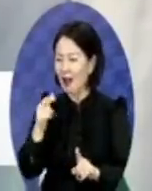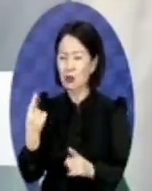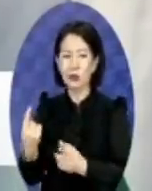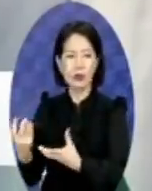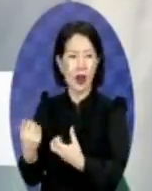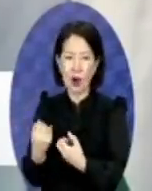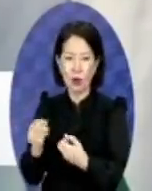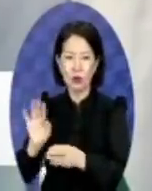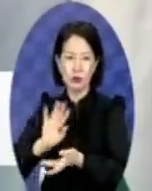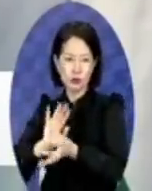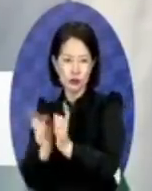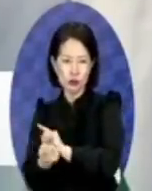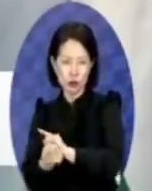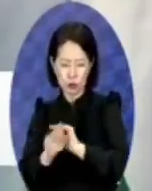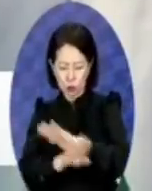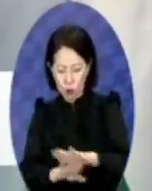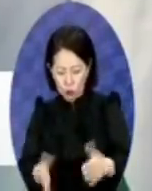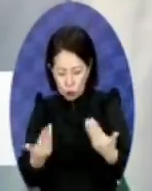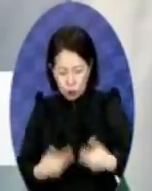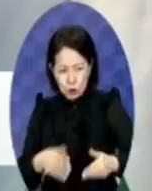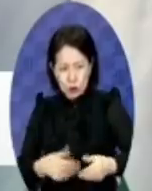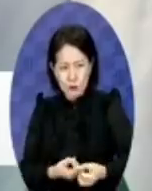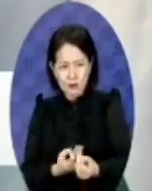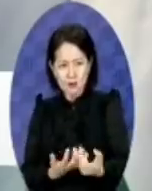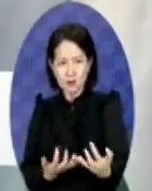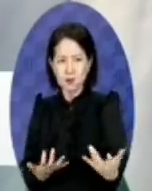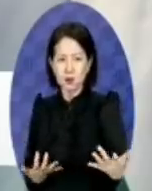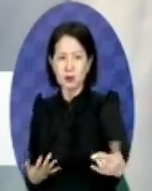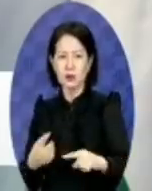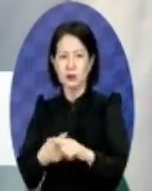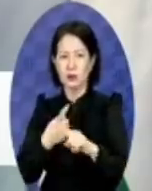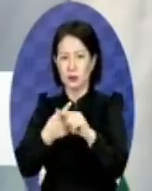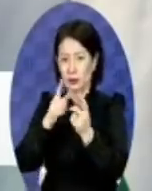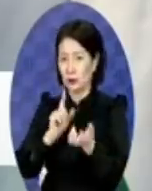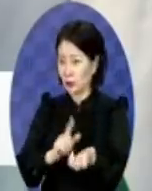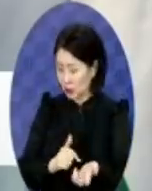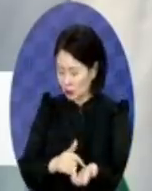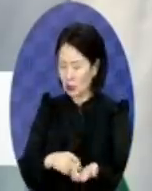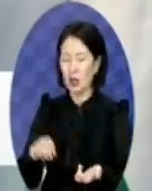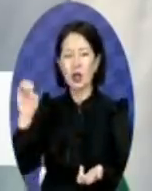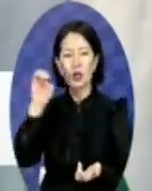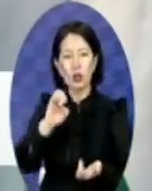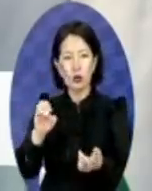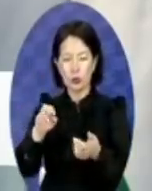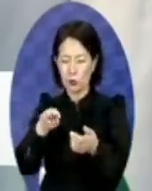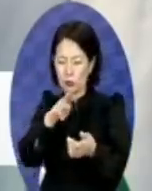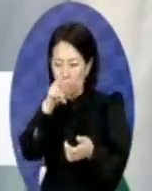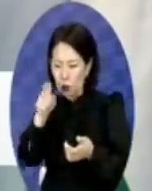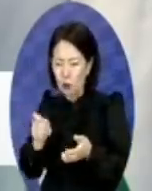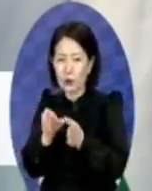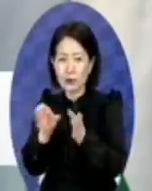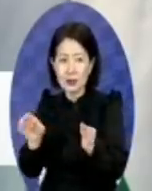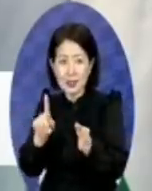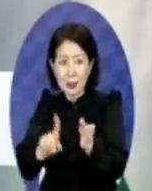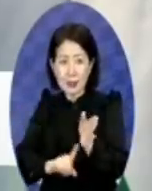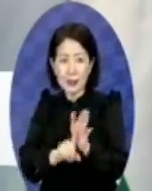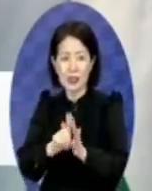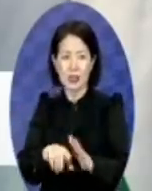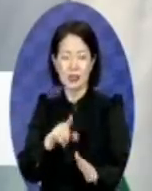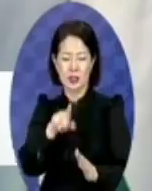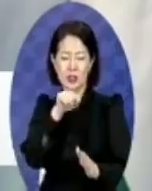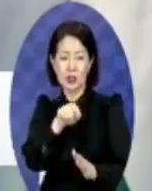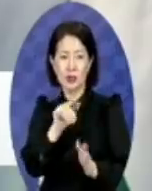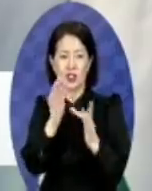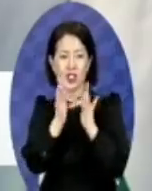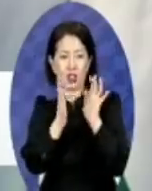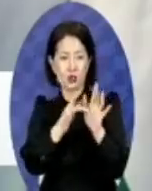олон хүүхэд төрүүлж хүн амаа нэмэгдүүлэх хэрэгтэй. Үндсэндээ Европ түүхэн салаа замын ихэнд ирээд байна. Нэг бол христийн